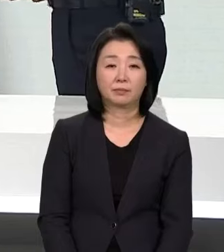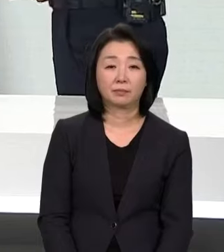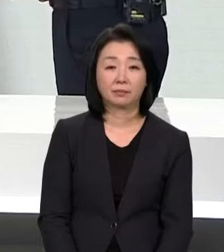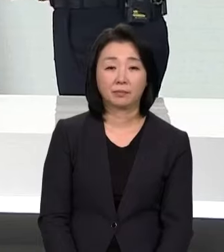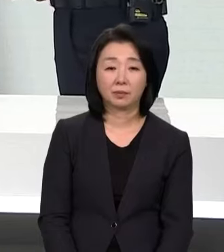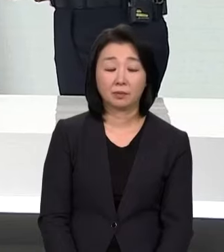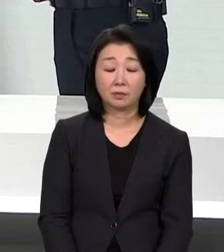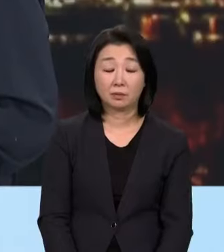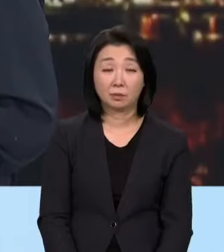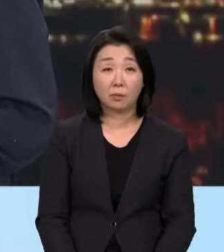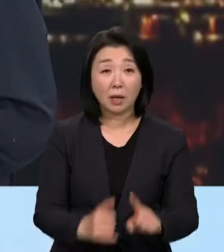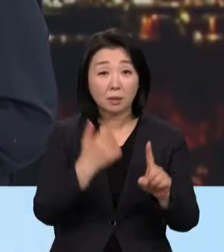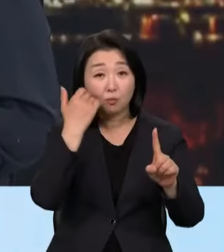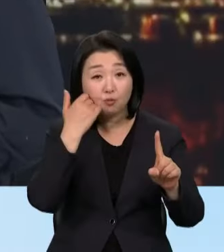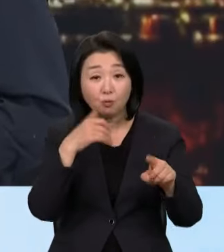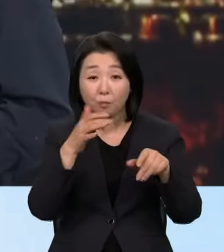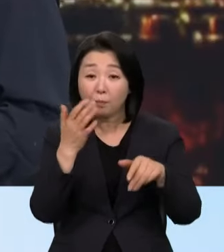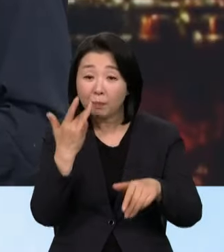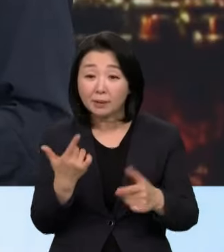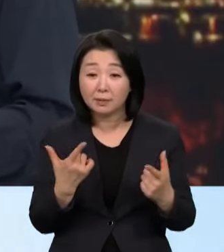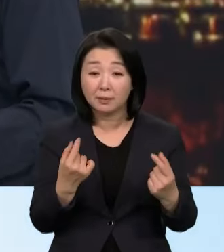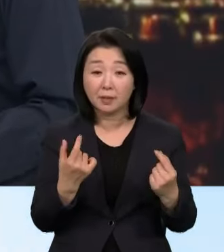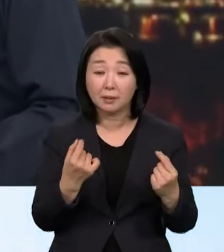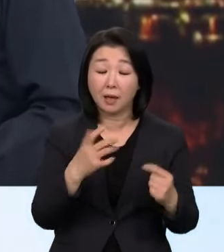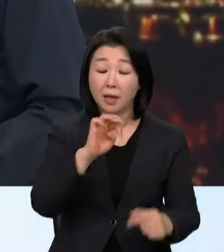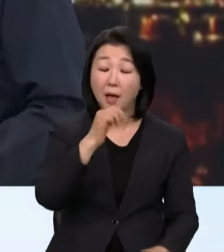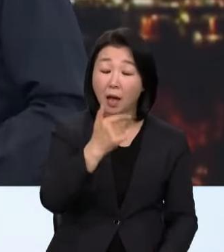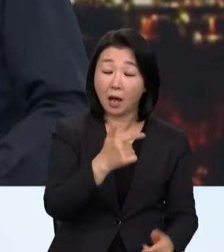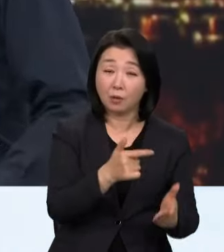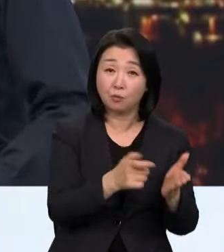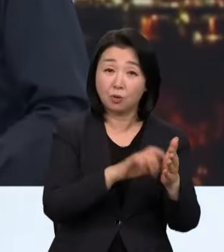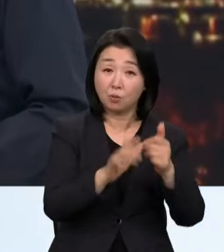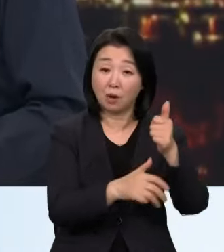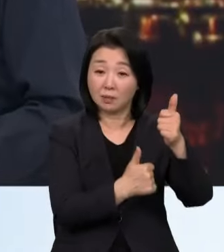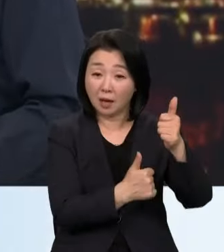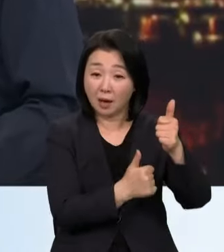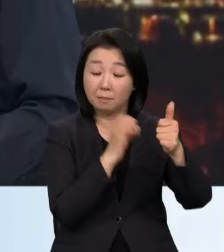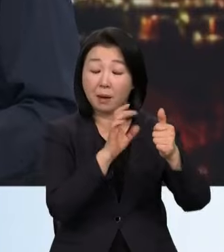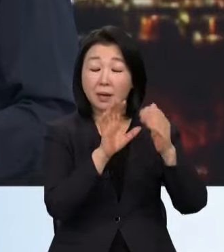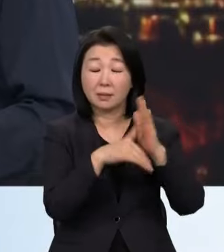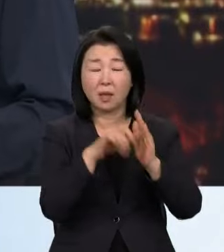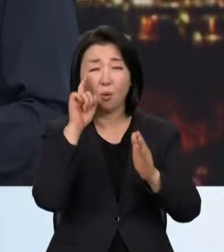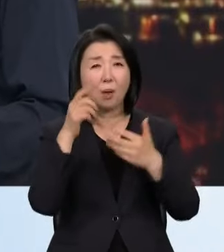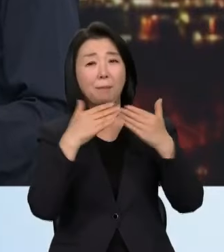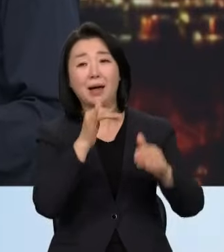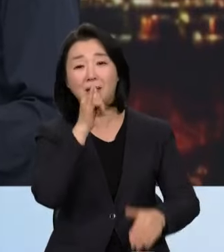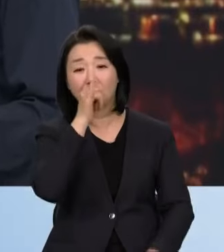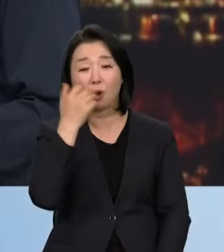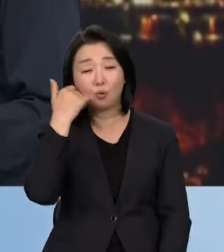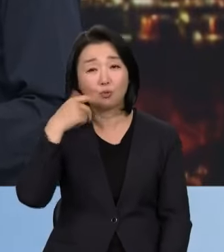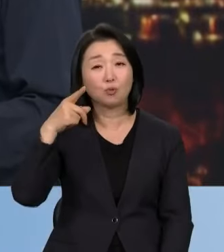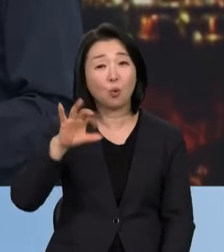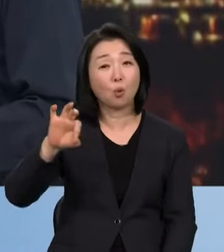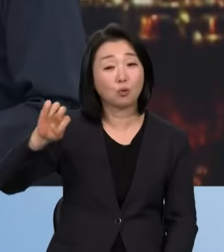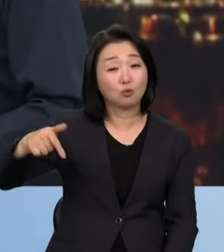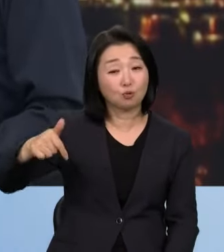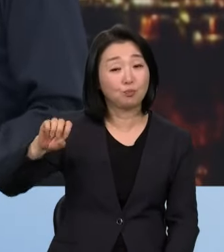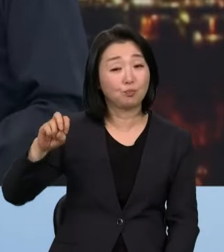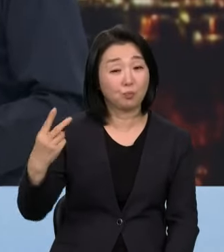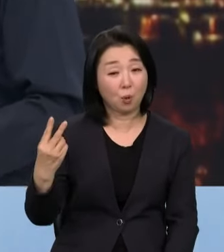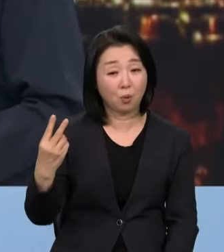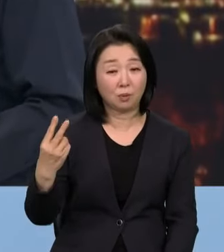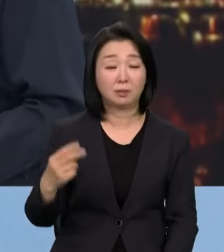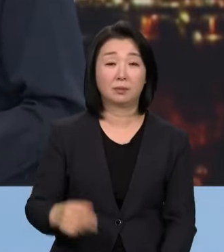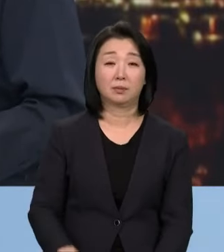한 사람이 안 보이는 거 같기도 한데 사실 뭐 한동원 전 위원장 얘기 나오면 유독 박한 사람 있잖아요 홍준표 시장 그렇습니다